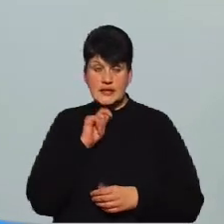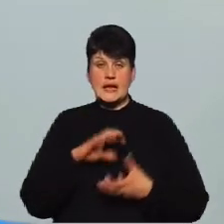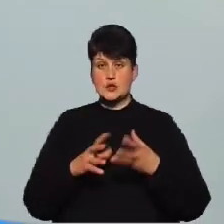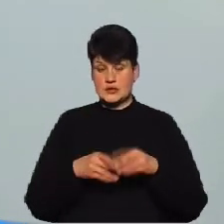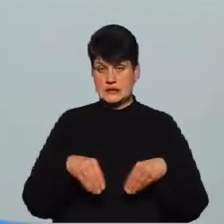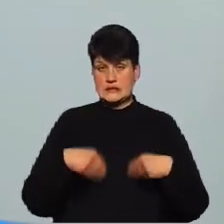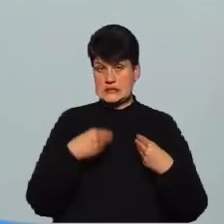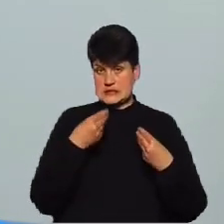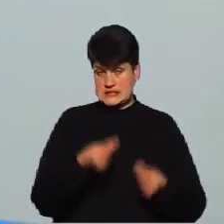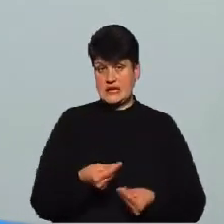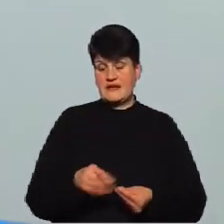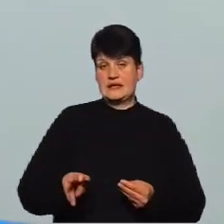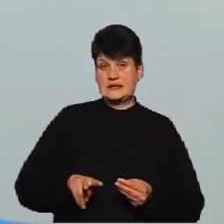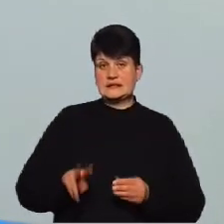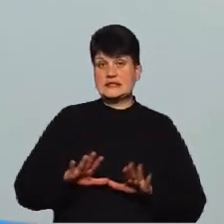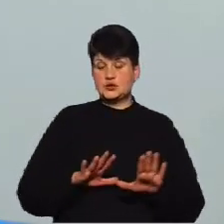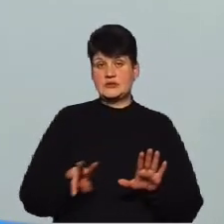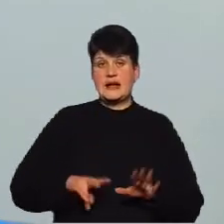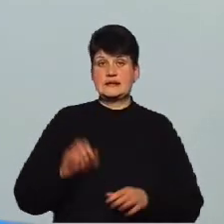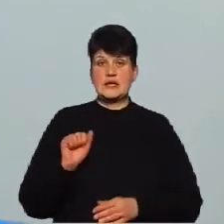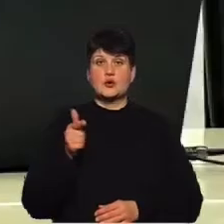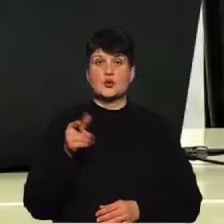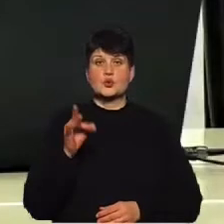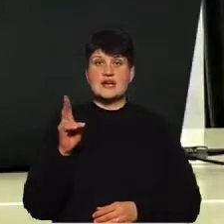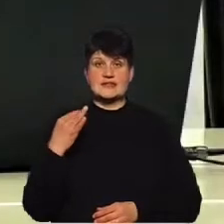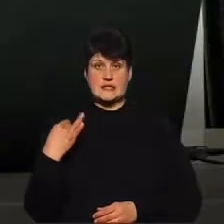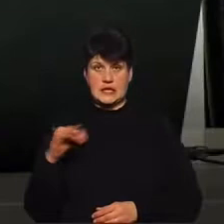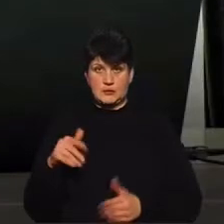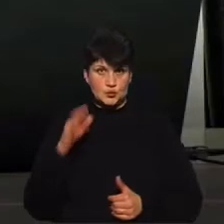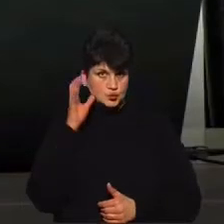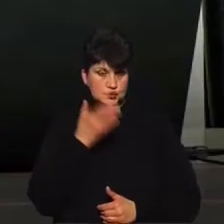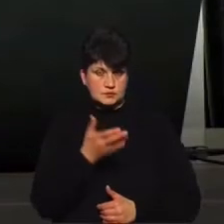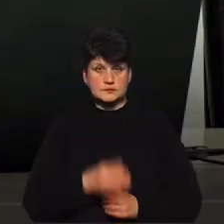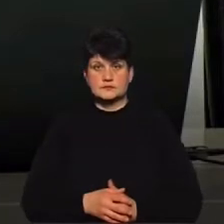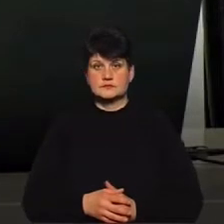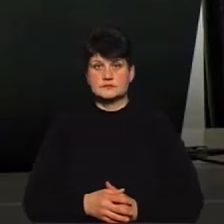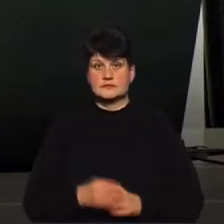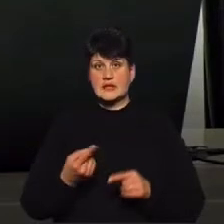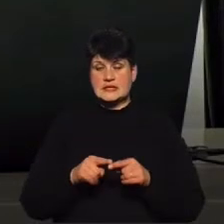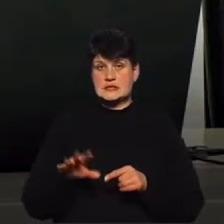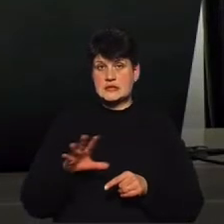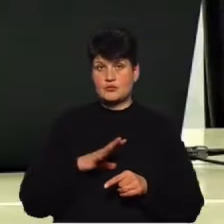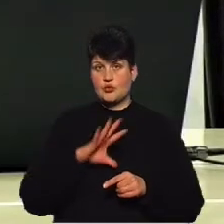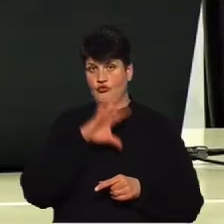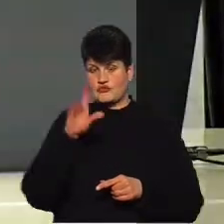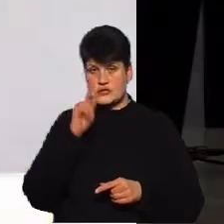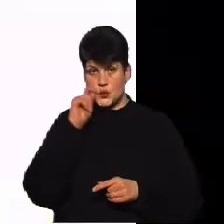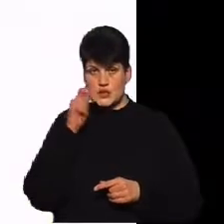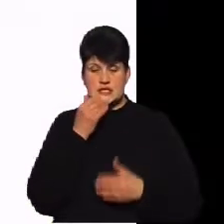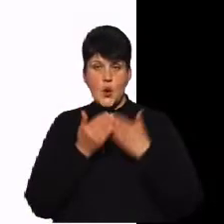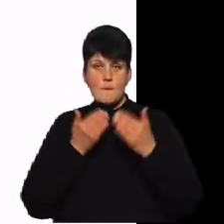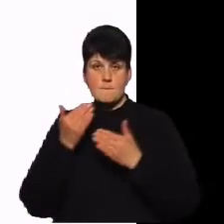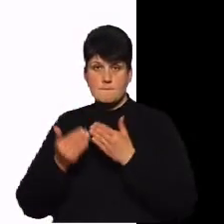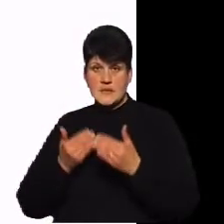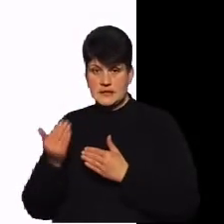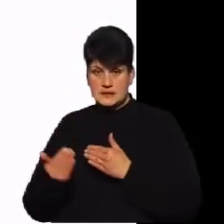директора КМІСу Андрій Грушецький. Пропоную зараз його послухати. Це було всеукраїнське репрезентативне опитування. Воно репрезентативне